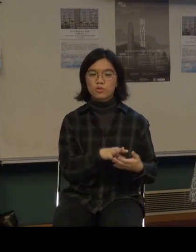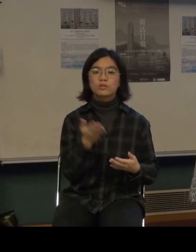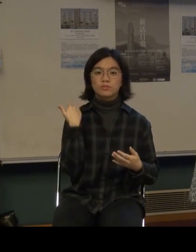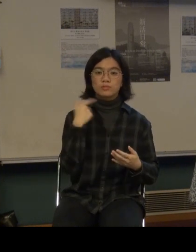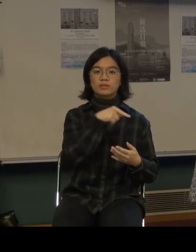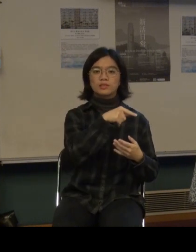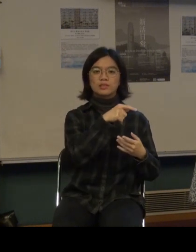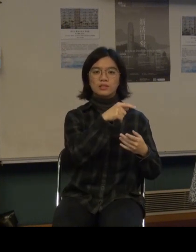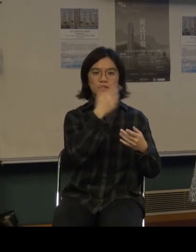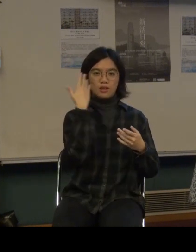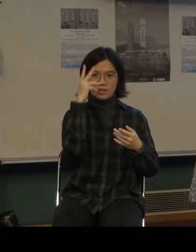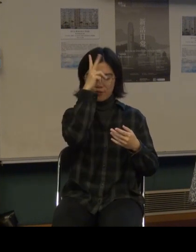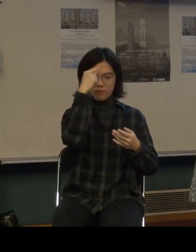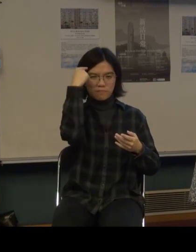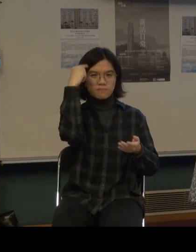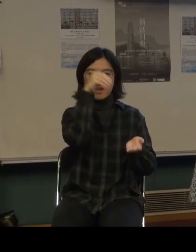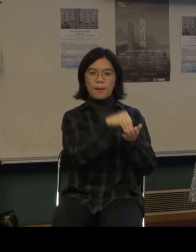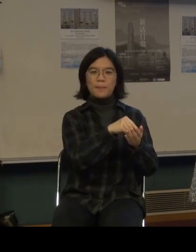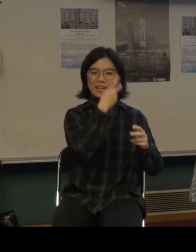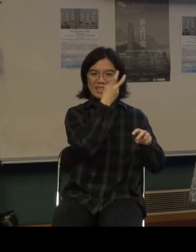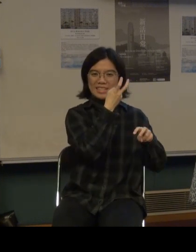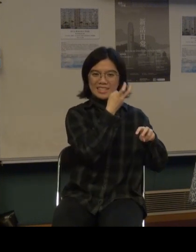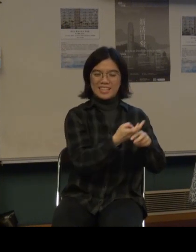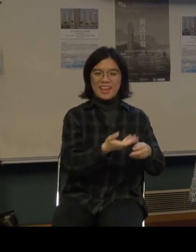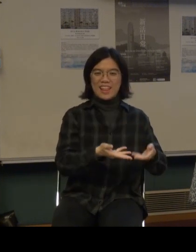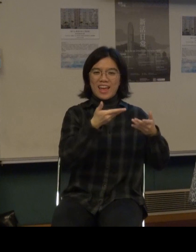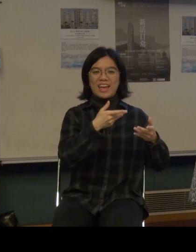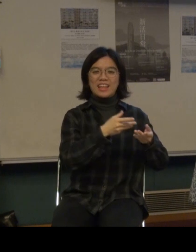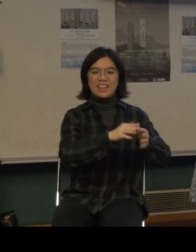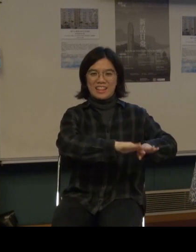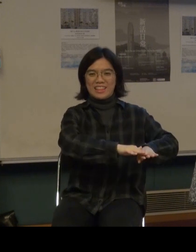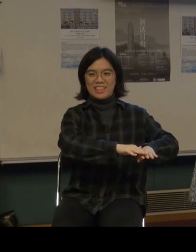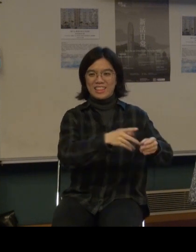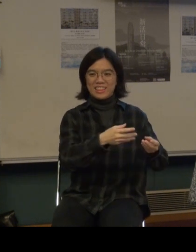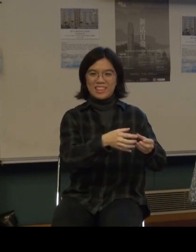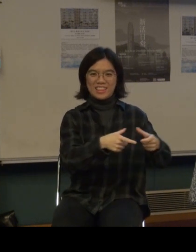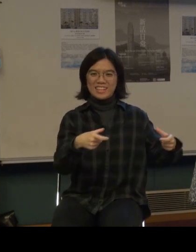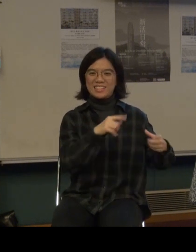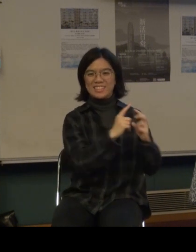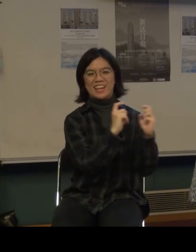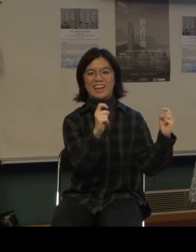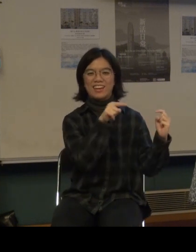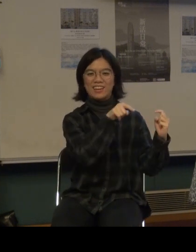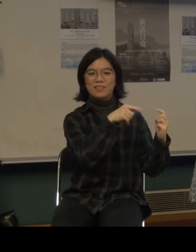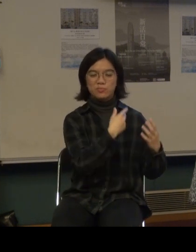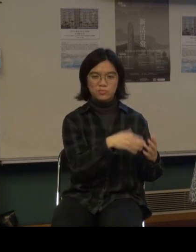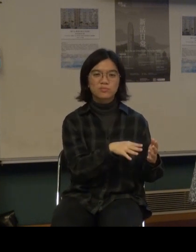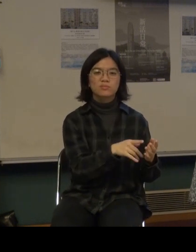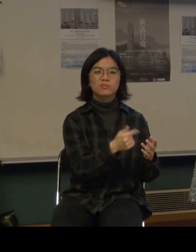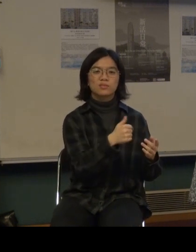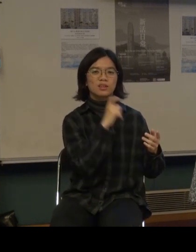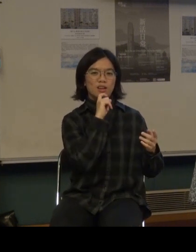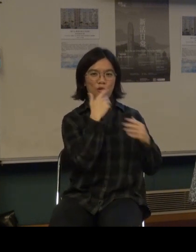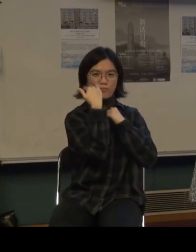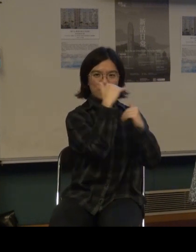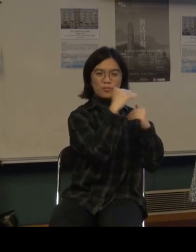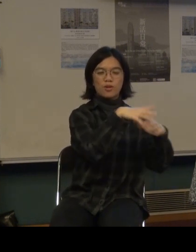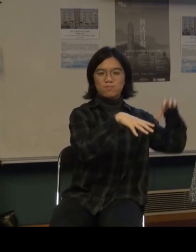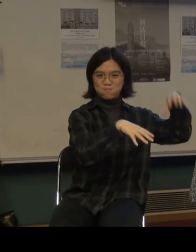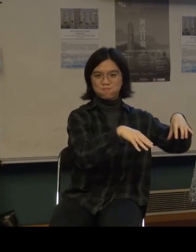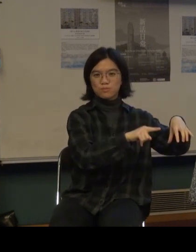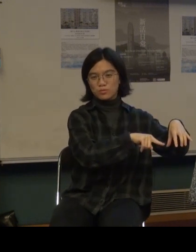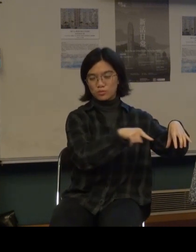起咗堅尼地城批發市場。咁啊，中環咧街市咧就順便咧即係搬走咗啲批發嘅攤之後咧，就